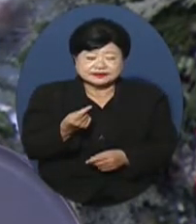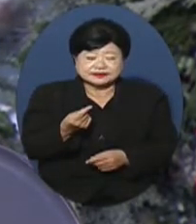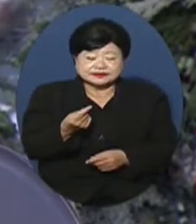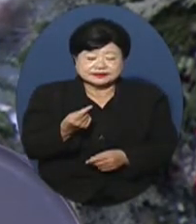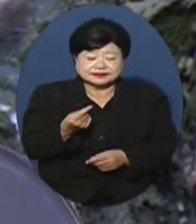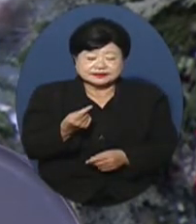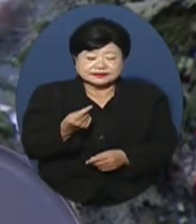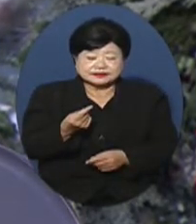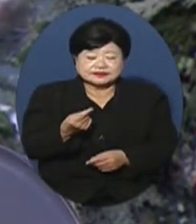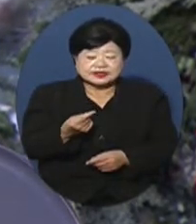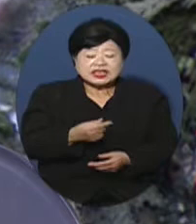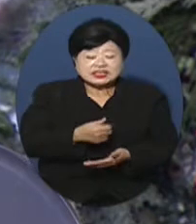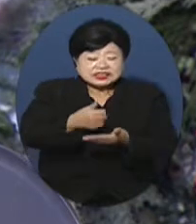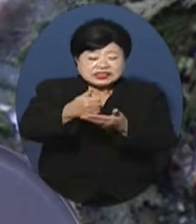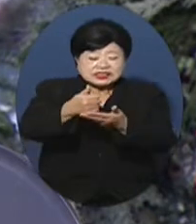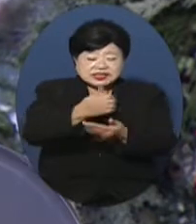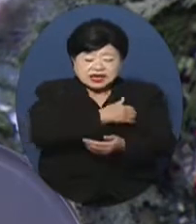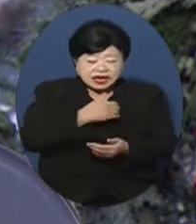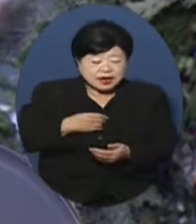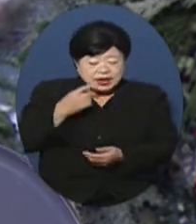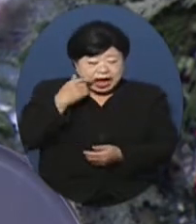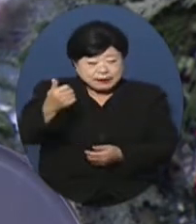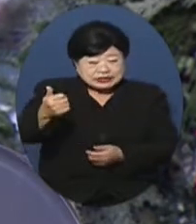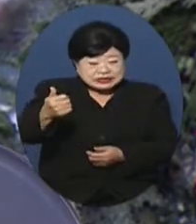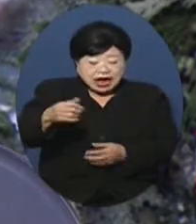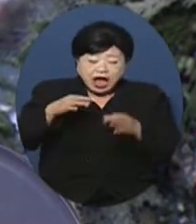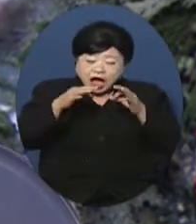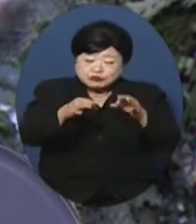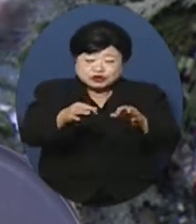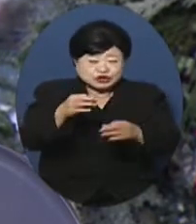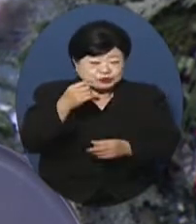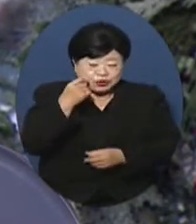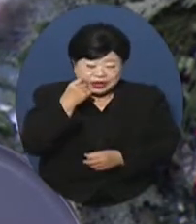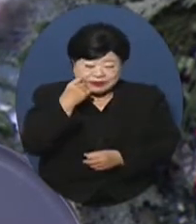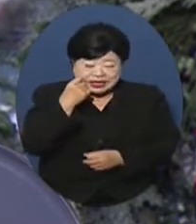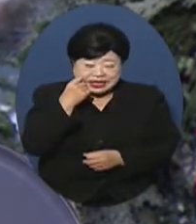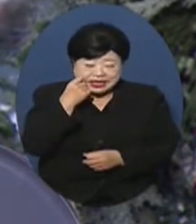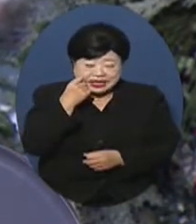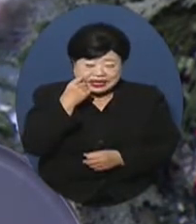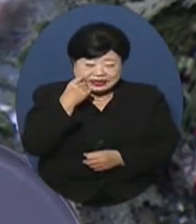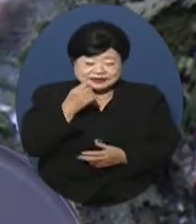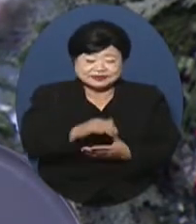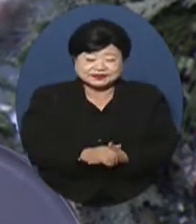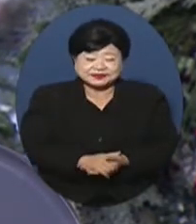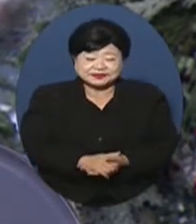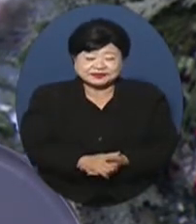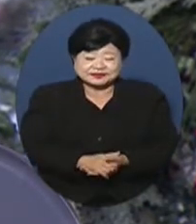체인은 신을 함 의 아버지라고 부르지 못한다 가 라 합니다